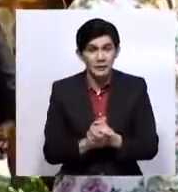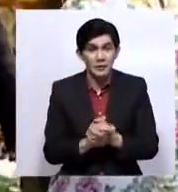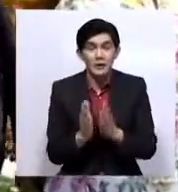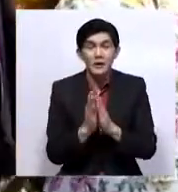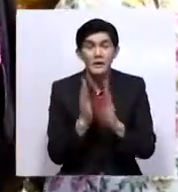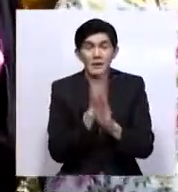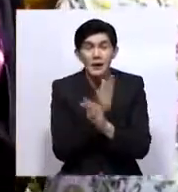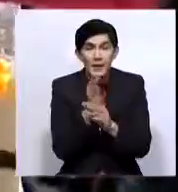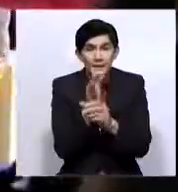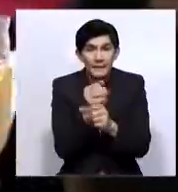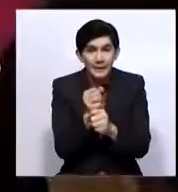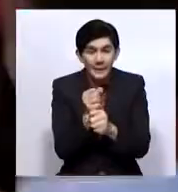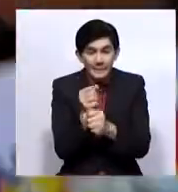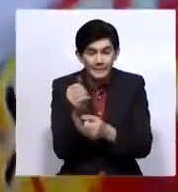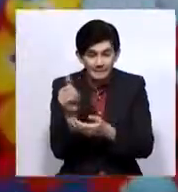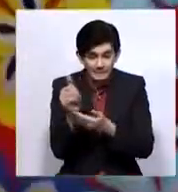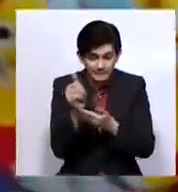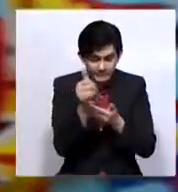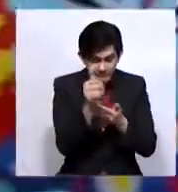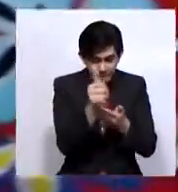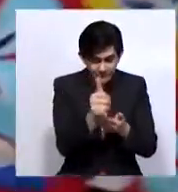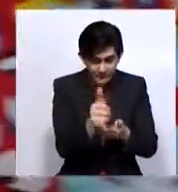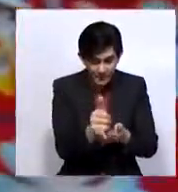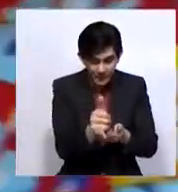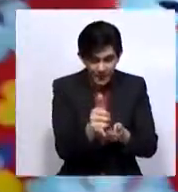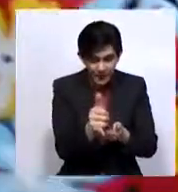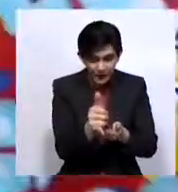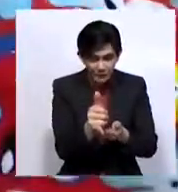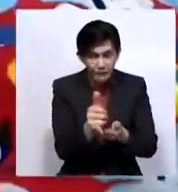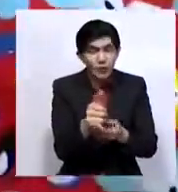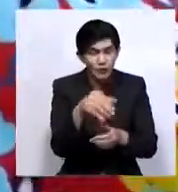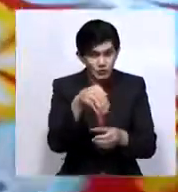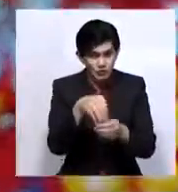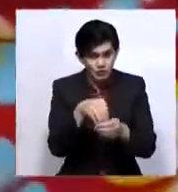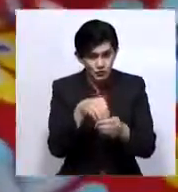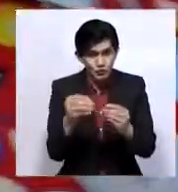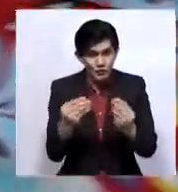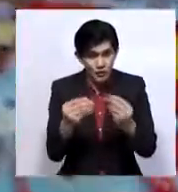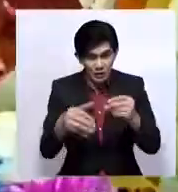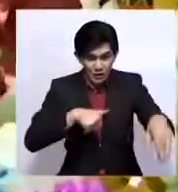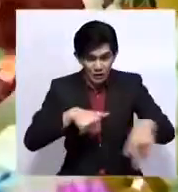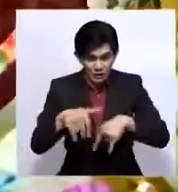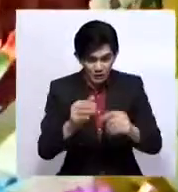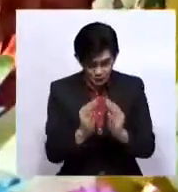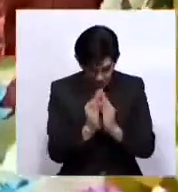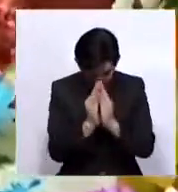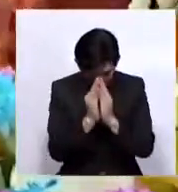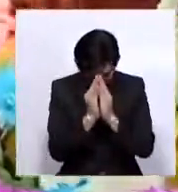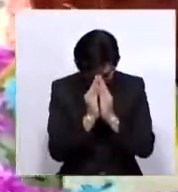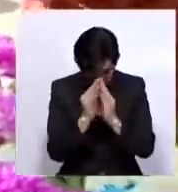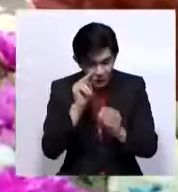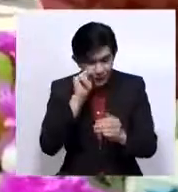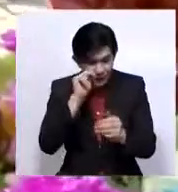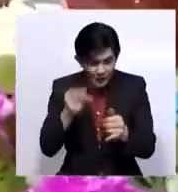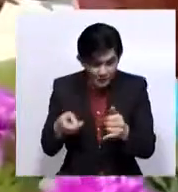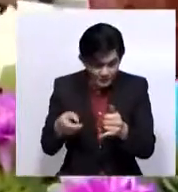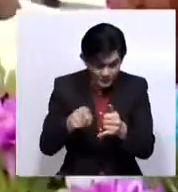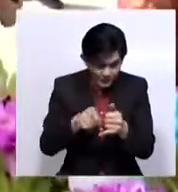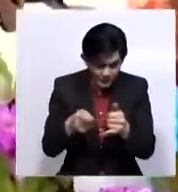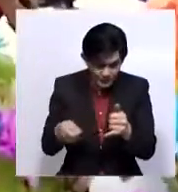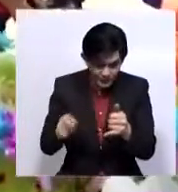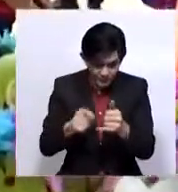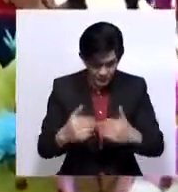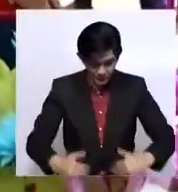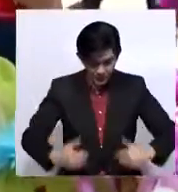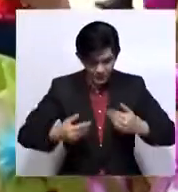พระพุทธกำเนิดกาสาวพัสมาประดิษฐานไว้ภายในงานเพื่อให้ประชาชนได้สักการะและส่งน้ำเพื่อเสริมความเป็นสิ